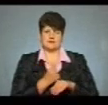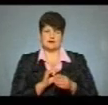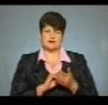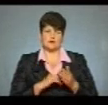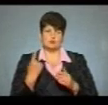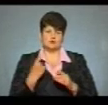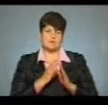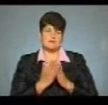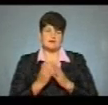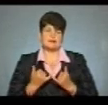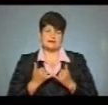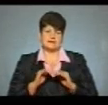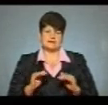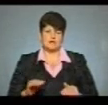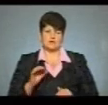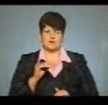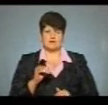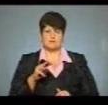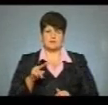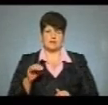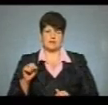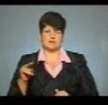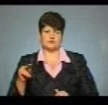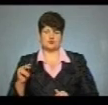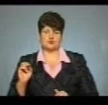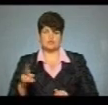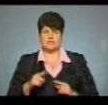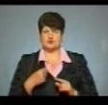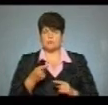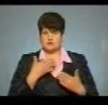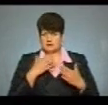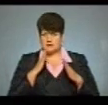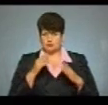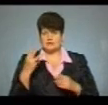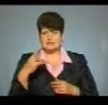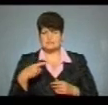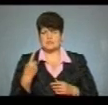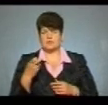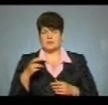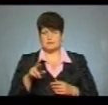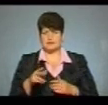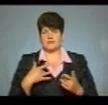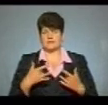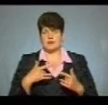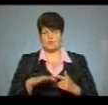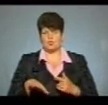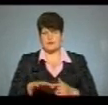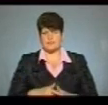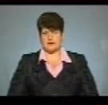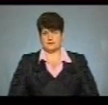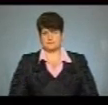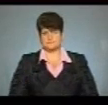обласної бібліотеки для дітей Уляна Полипчук. За її словами, наступні читання відбудуться 31 липня на театральному майдані.